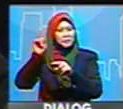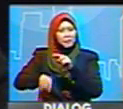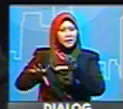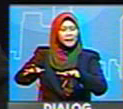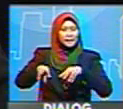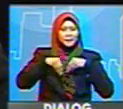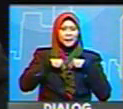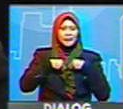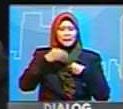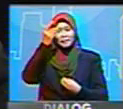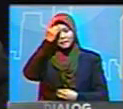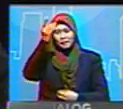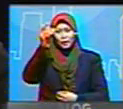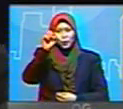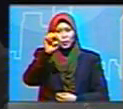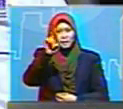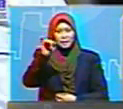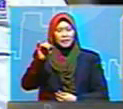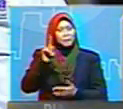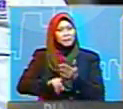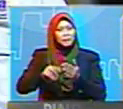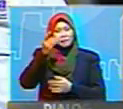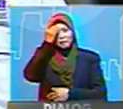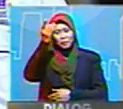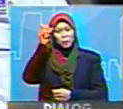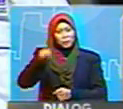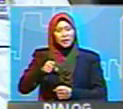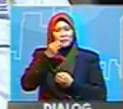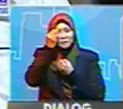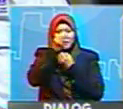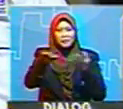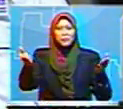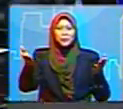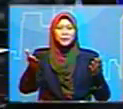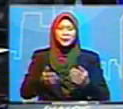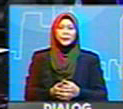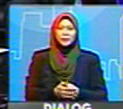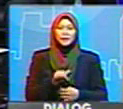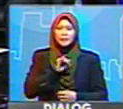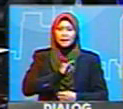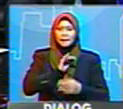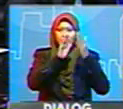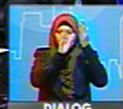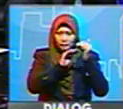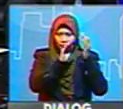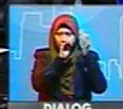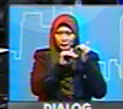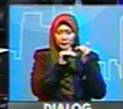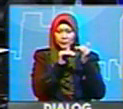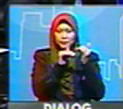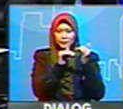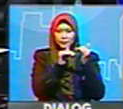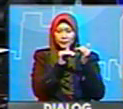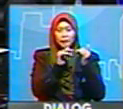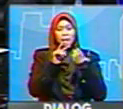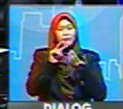saranan Datuk Seri apa yang boleh Datuk Seri Nyatakan P mereka malam Saya harap mereka yang